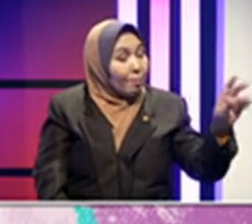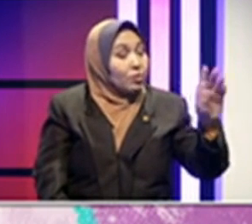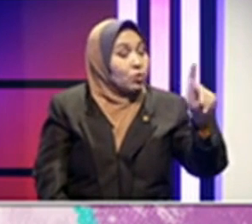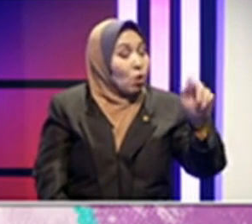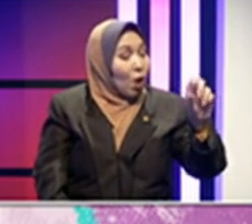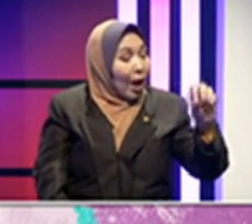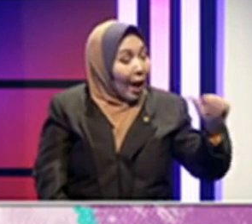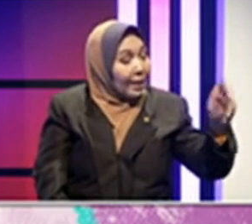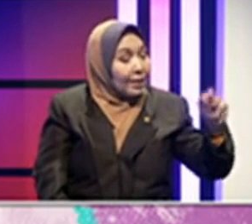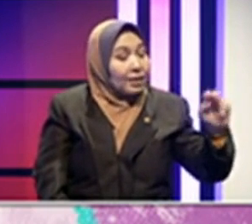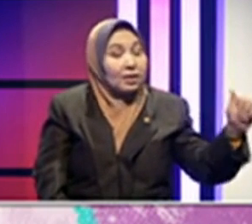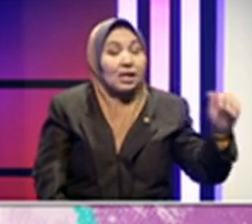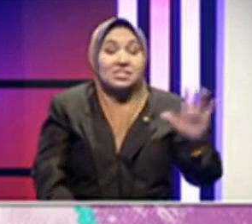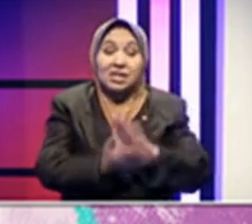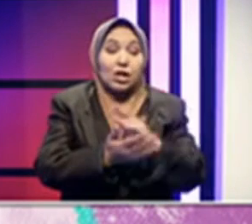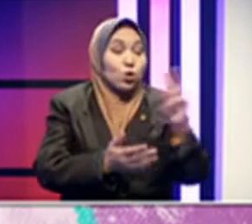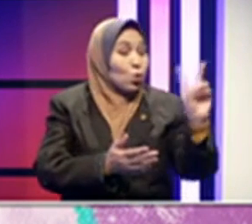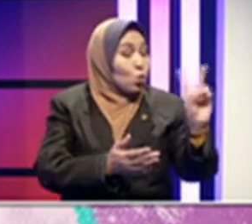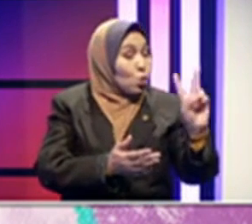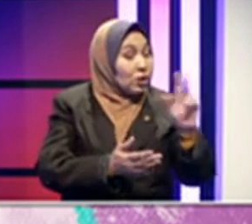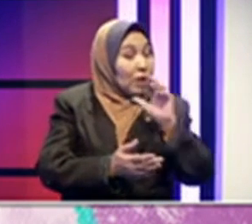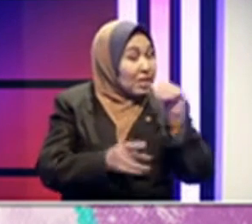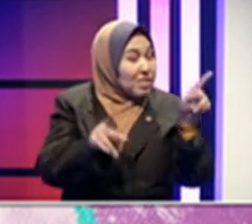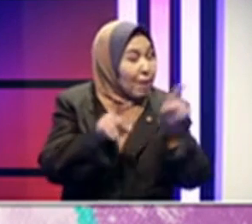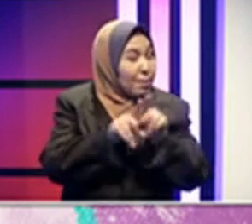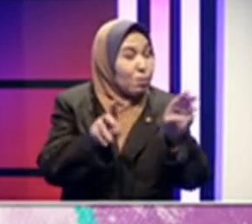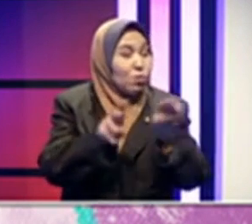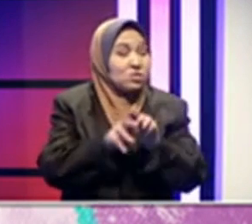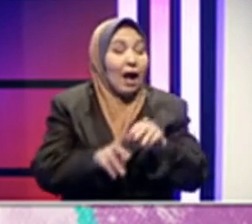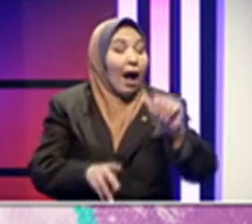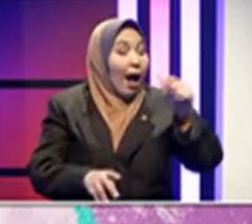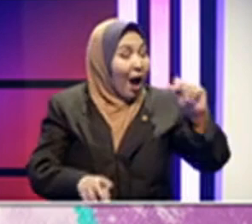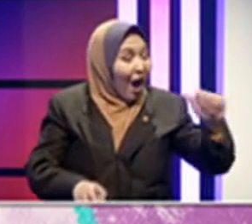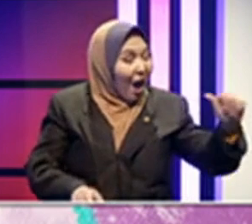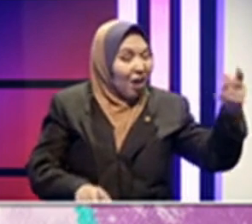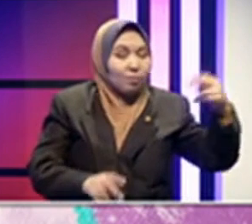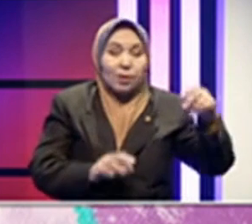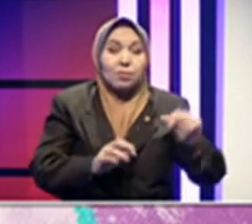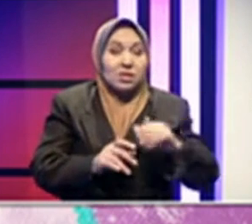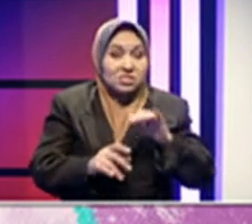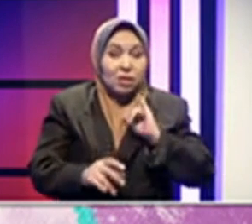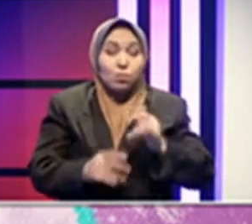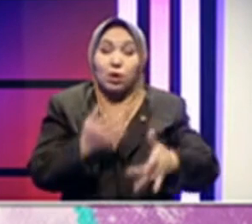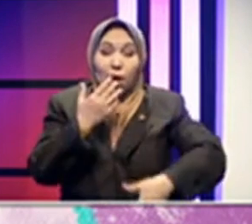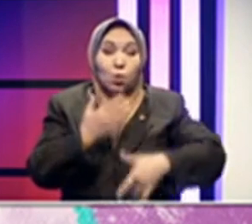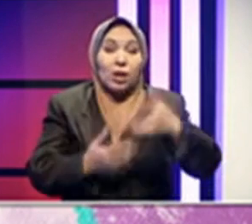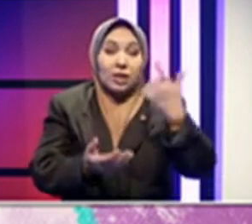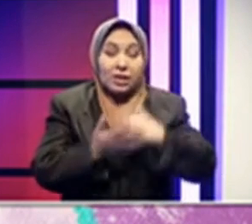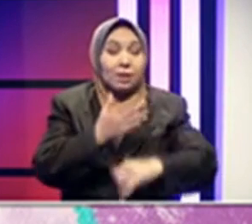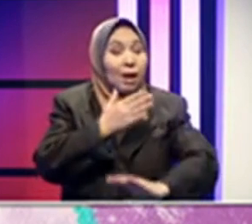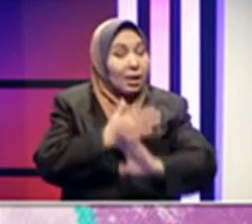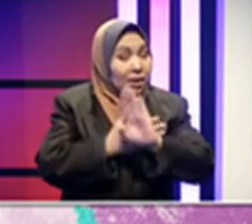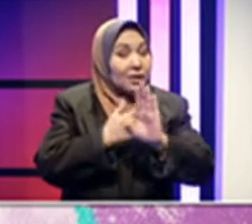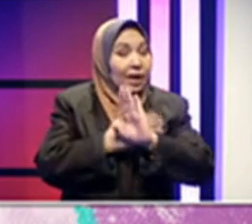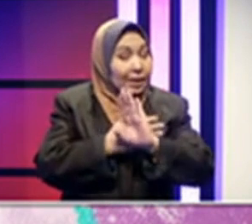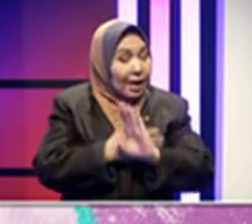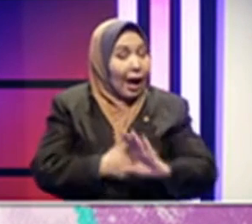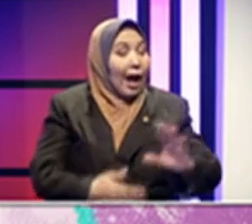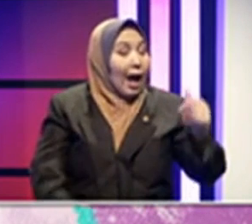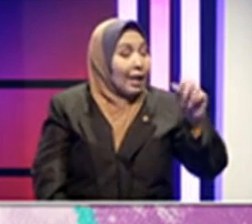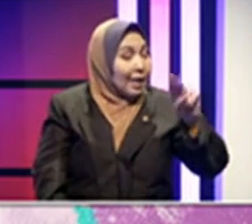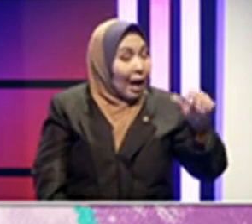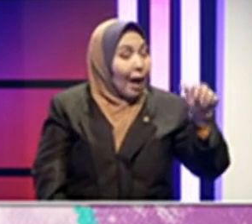moen supaya duduk Tak bunyi meja infaq koploan scene Awal jadi pun bayi juga kalimat